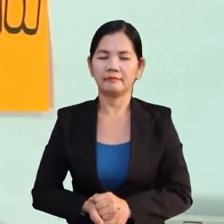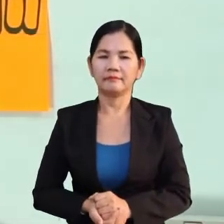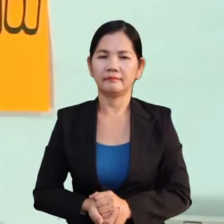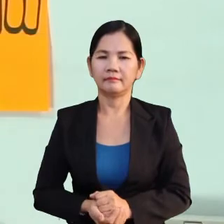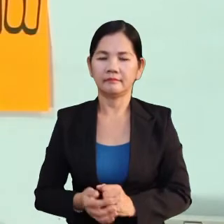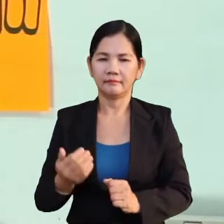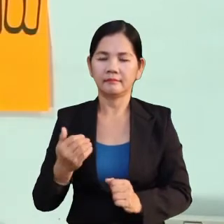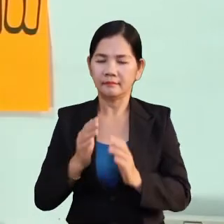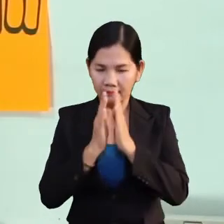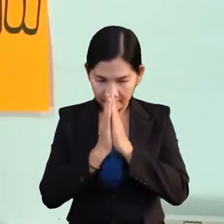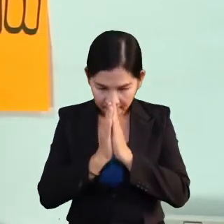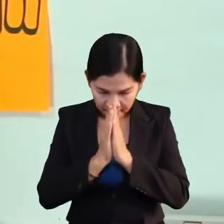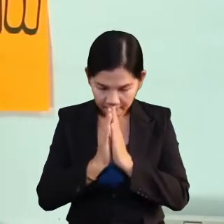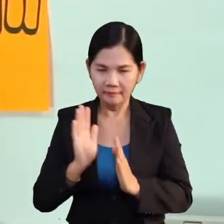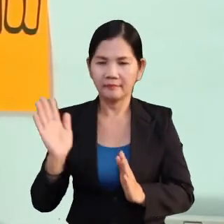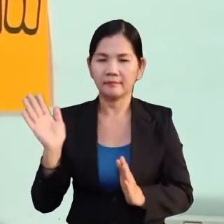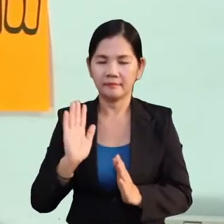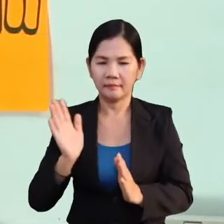ងគឺ